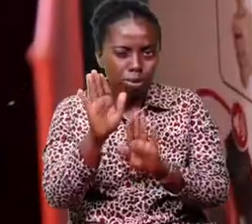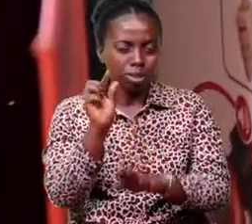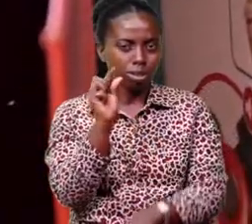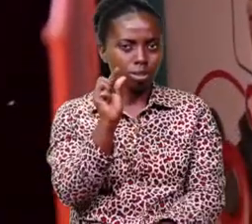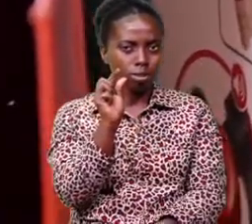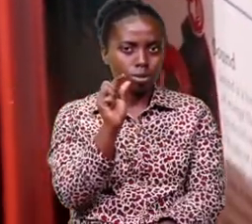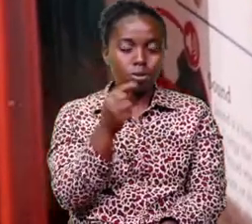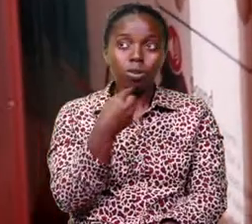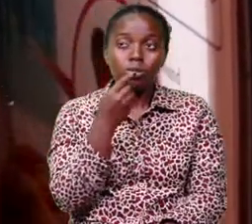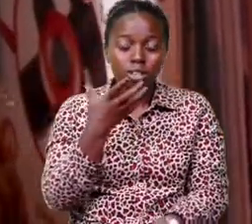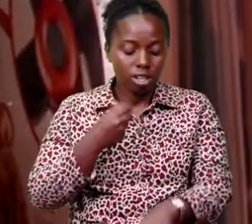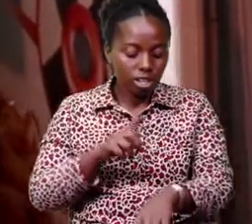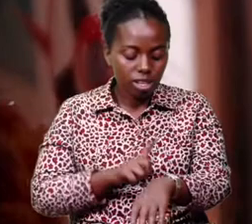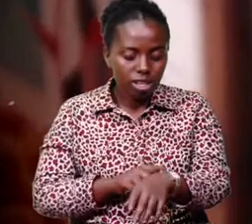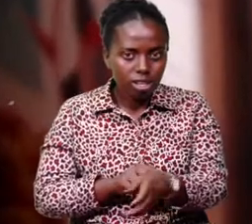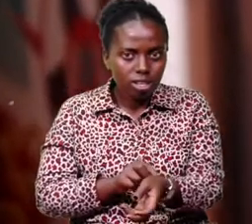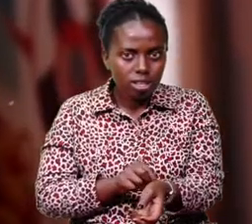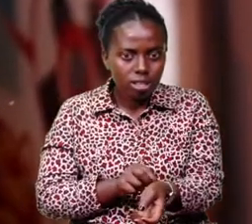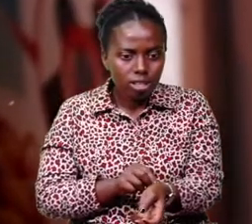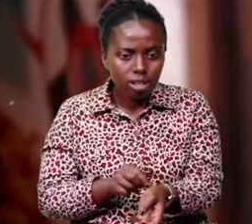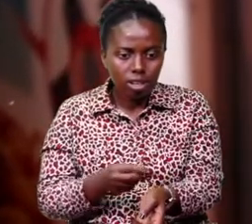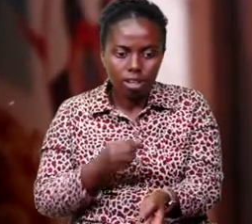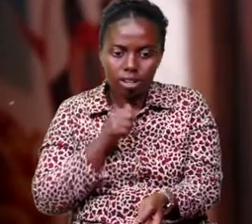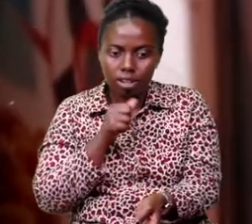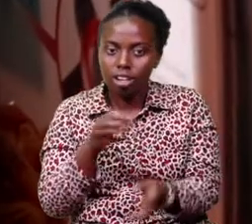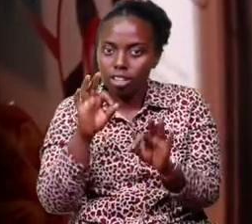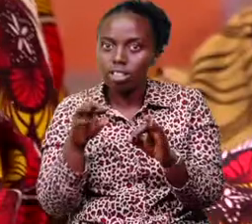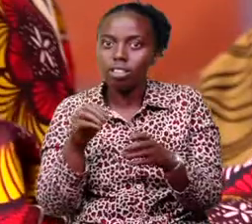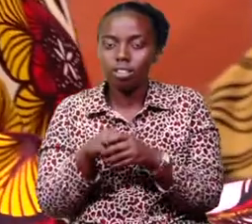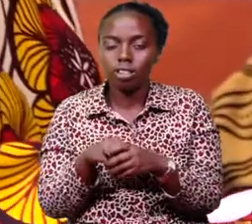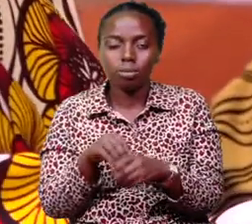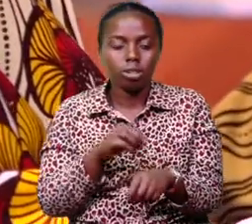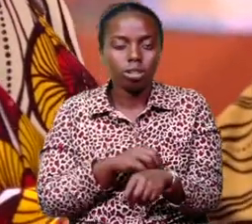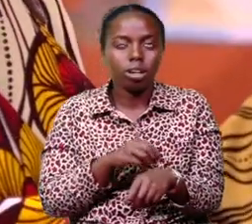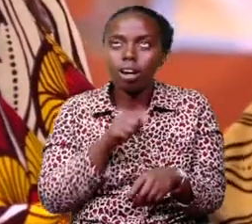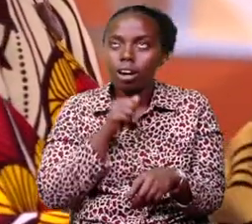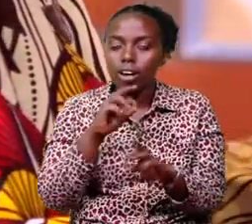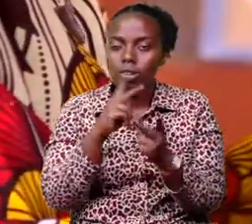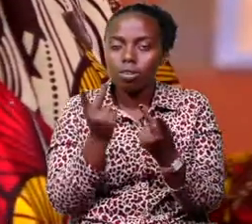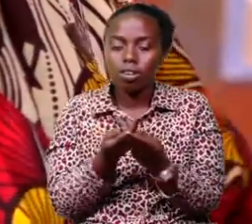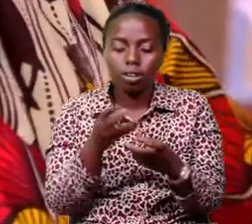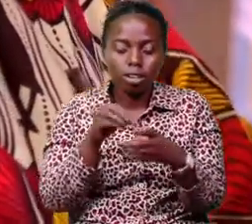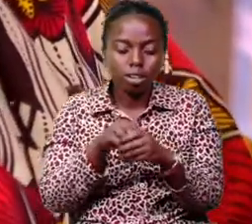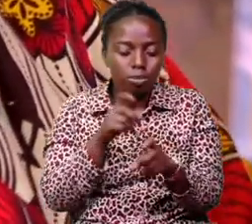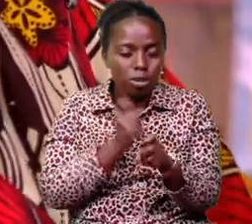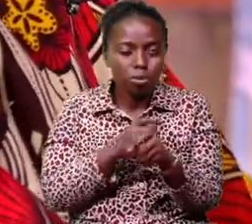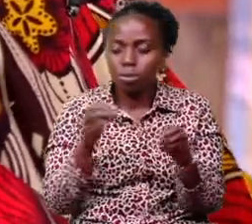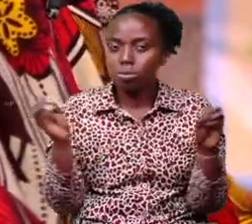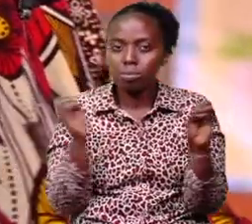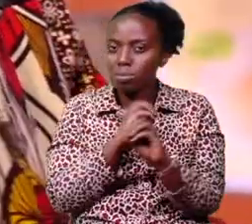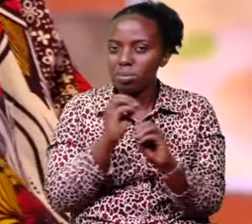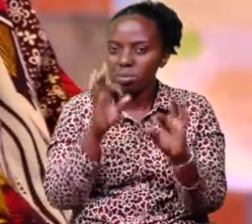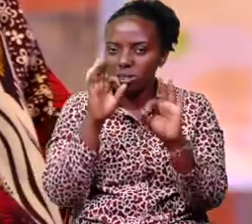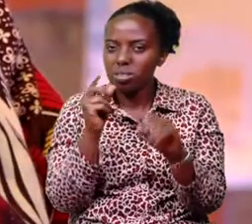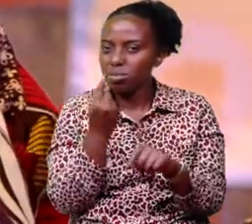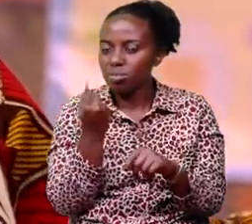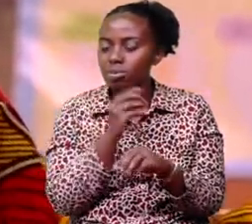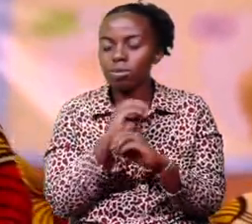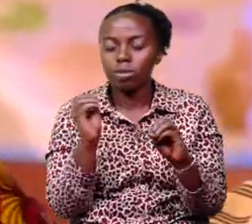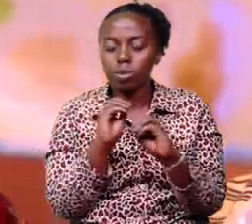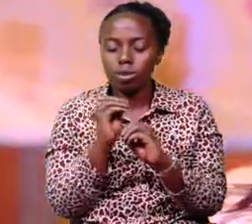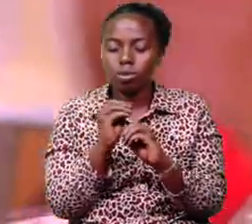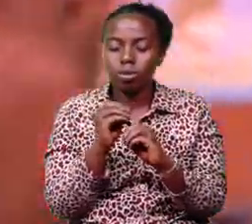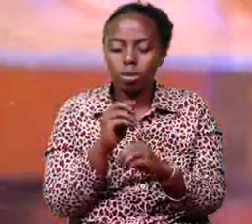gatoya, urambwiye ngo iyi saha nta buye ririmo, nta hantu na hamwe harimo ibuye, nta n'ahantu washyiramo ibuye.